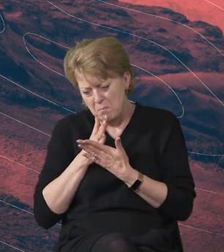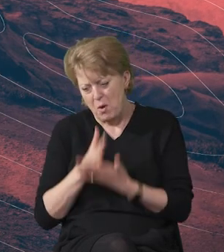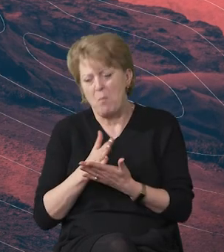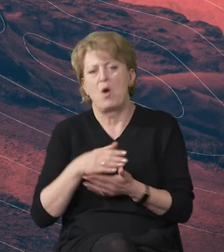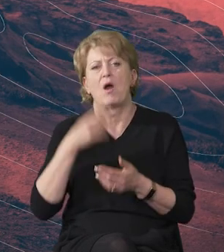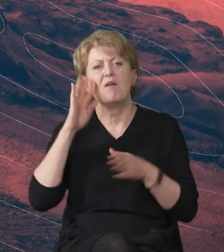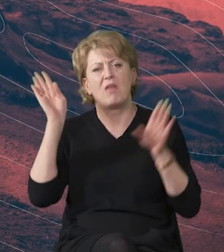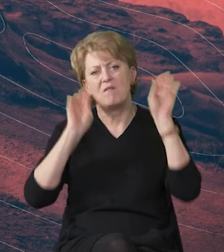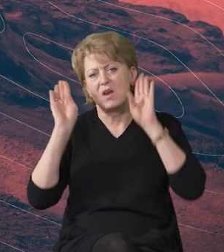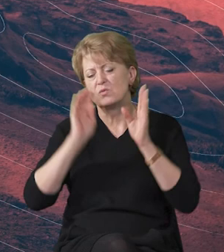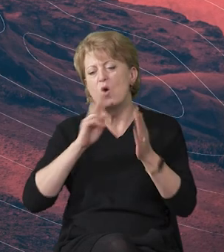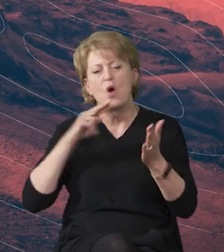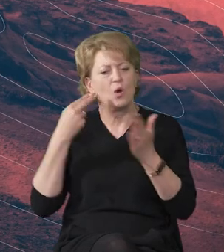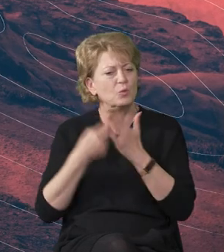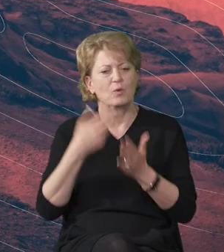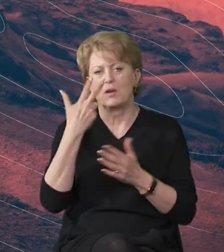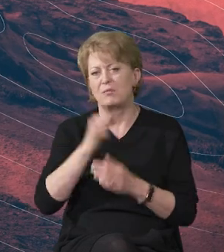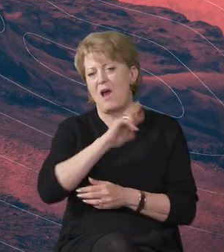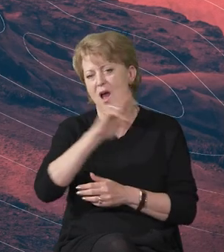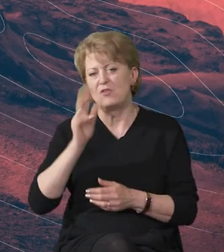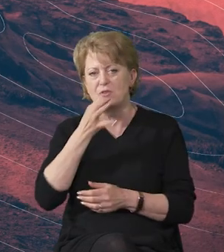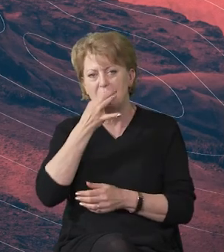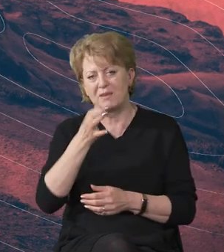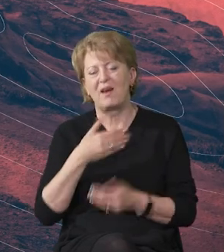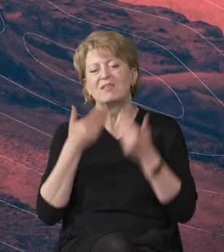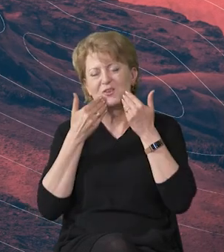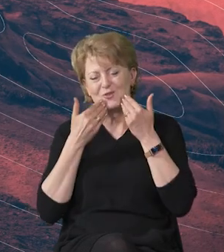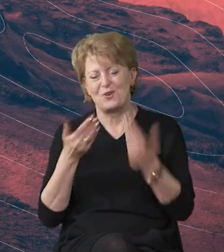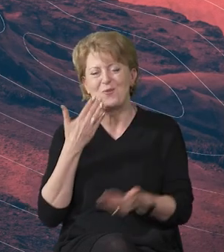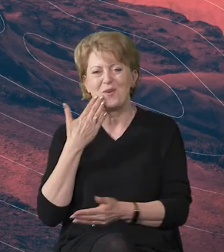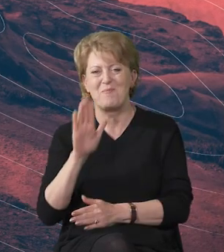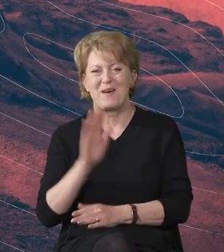odpowiem na każde pytanie, jeżeli tylko będę umiał. Dziękuję bardzo.